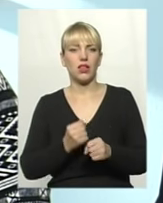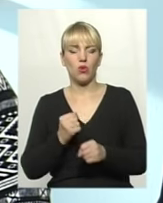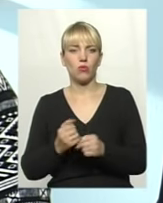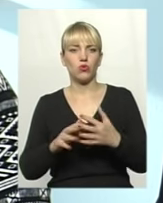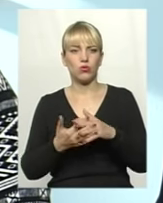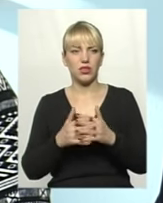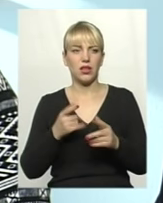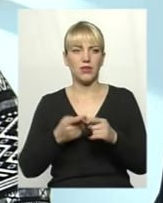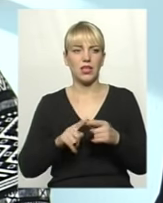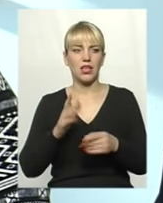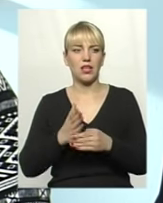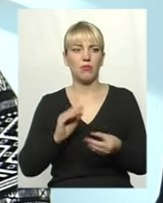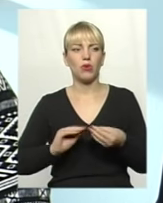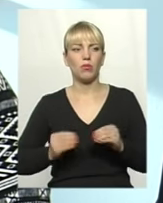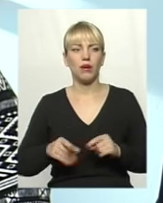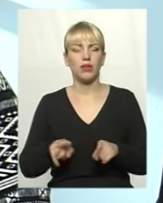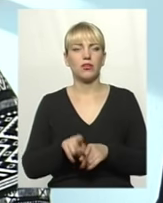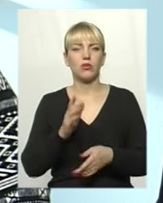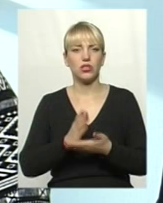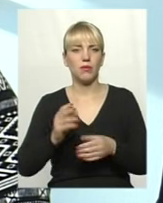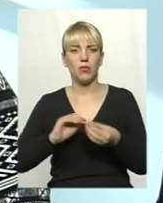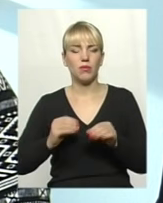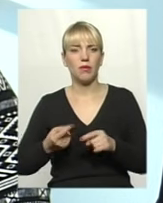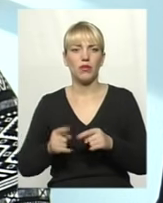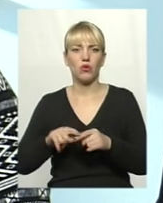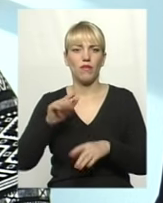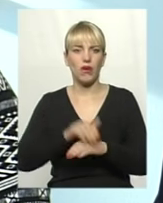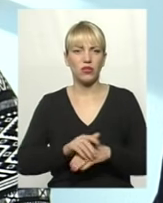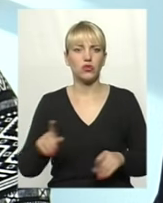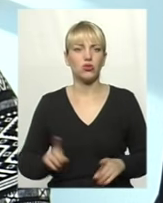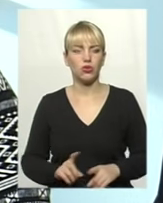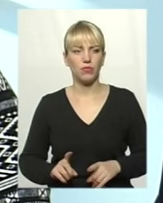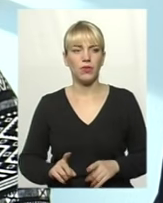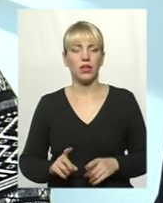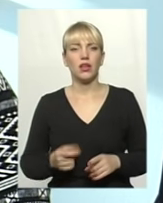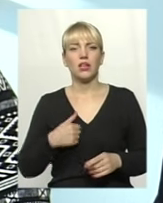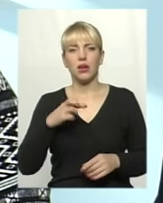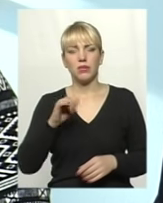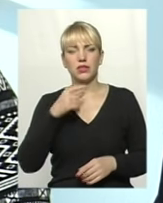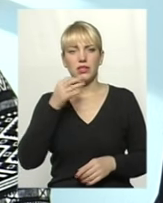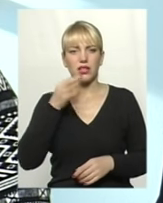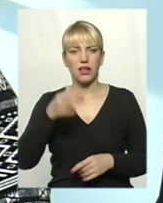І це є проблема. Проблемою є також той факт, що, ну, я би сказав так,